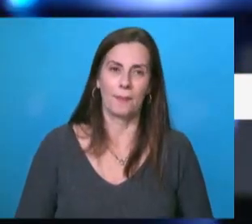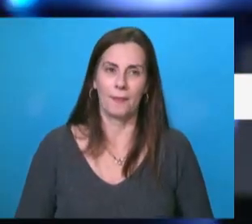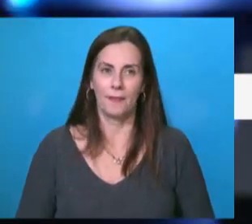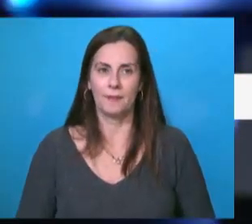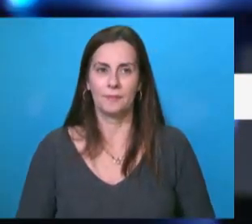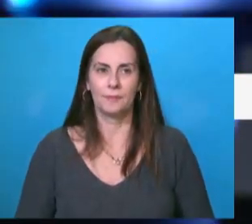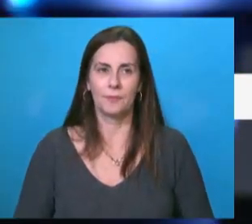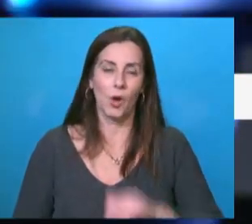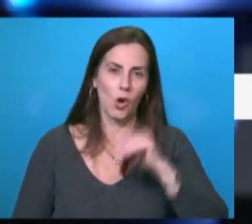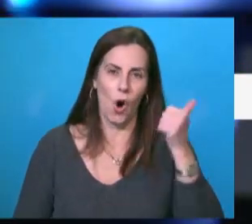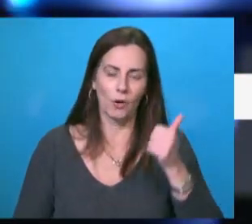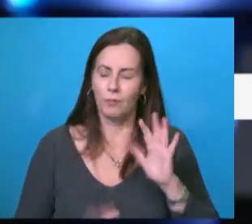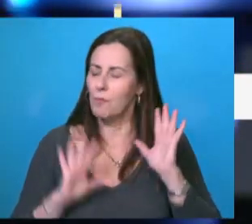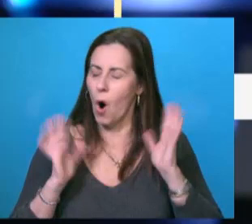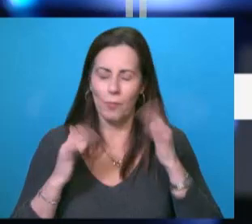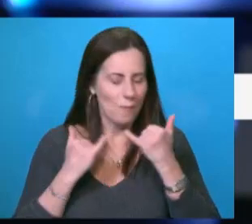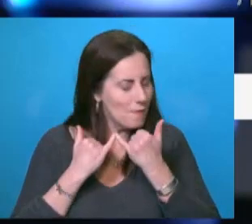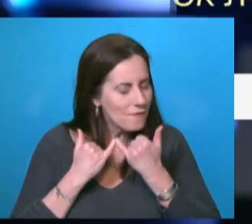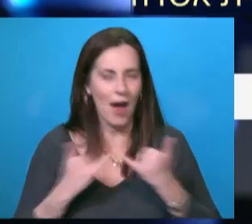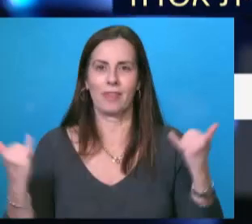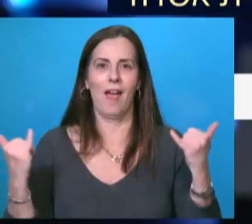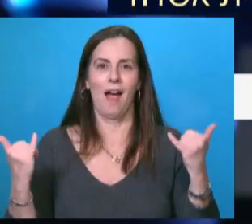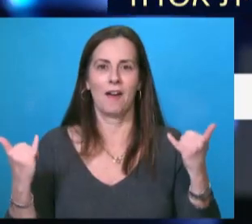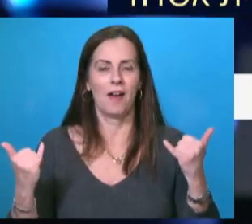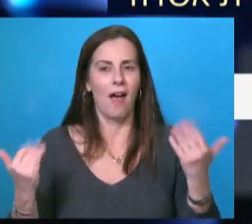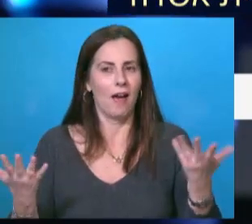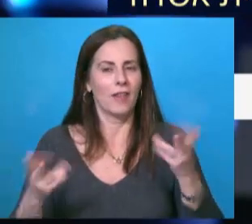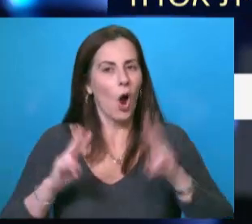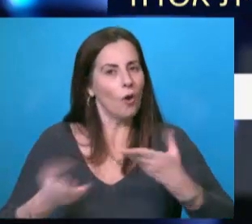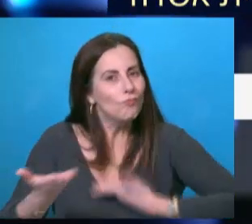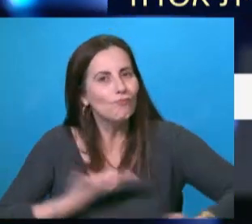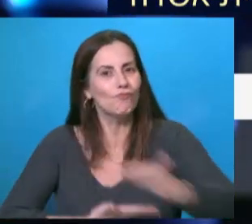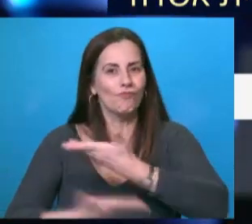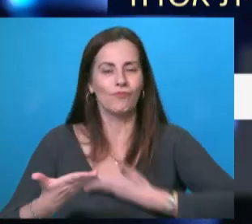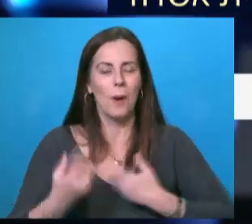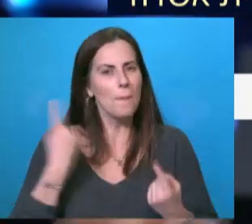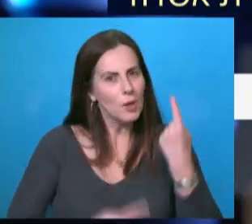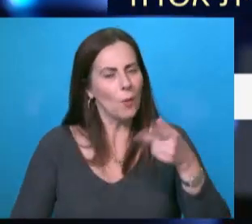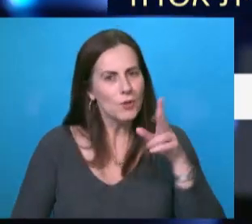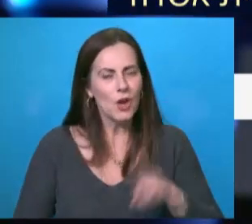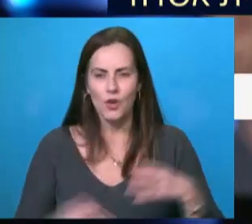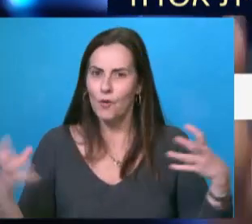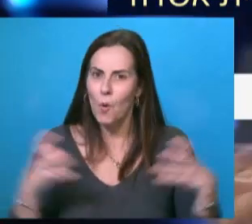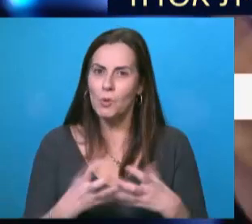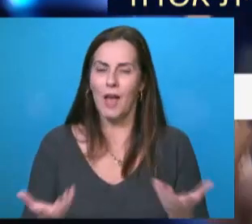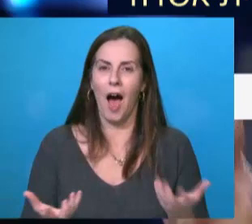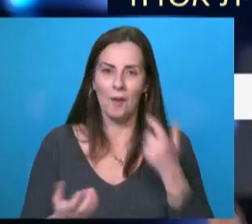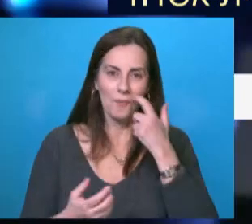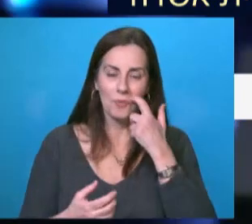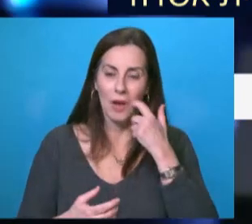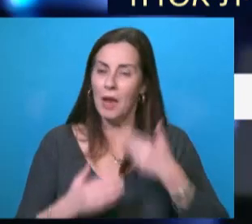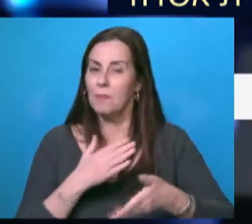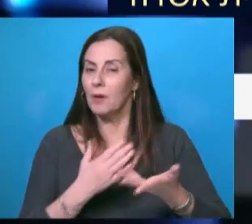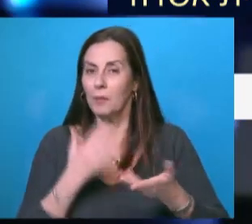קודם כל מפתח מאוד את הכישורים החברתיים. פתאום יש קבוצה שהם יוצאים, הם